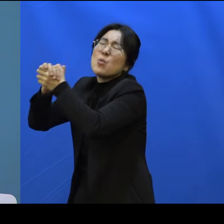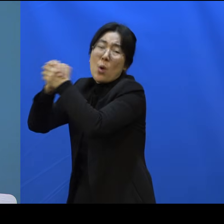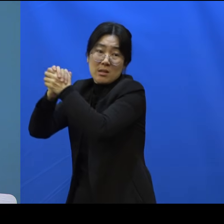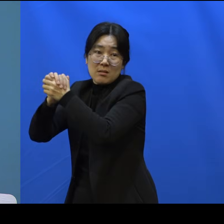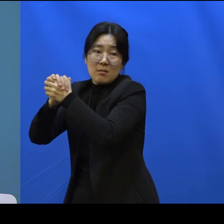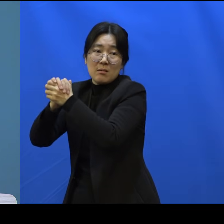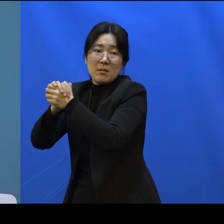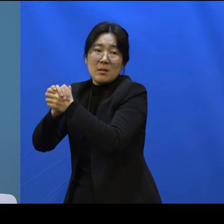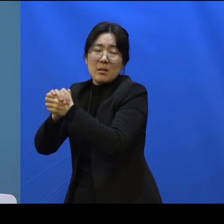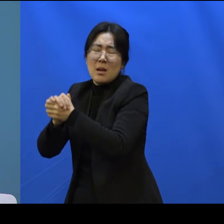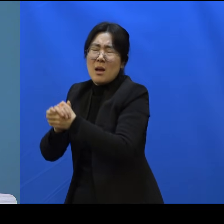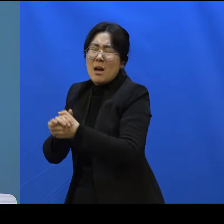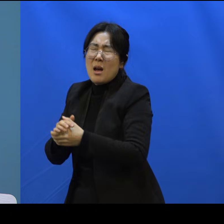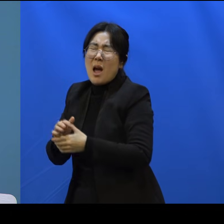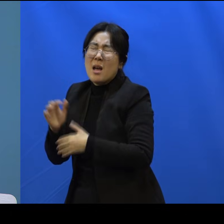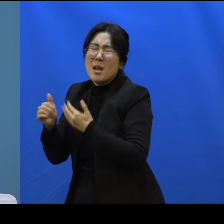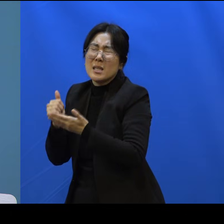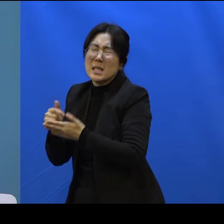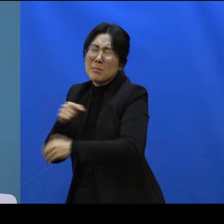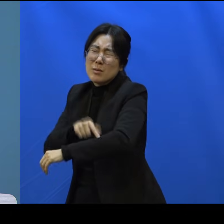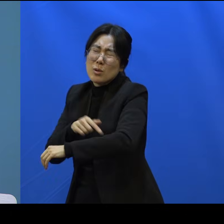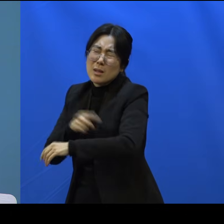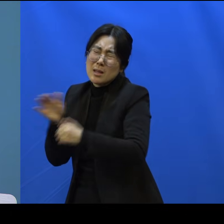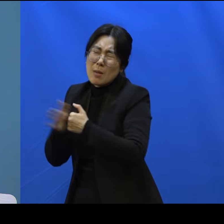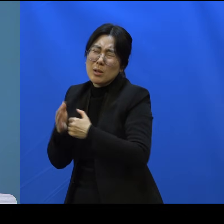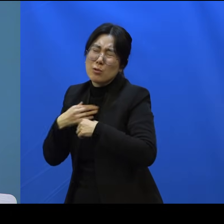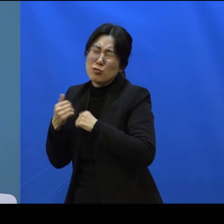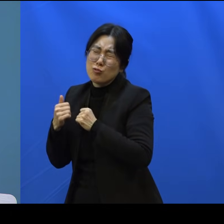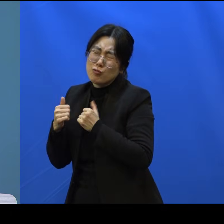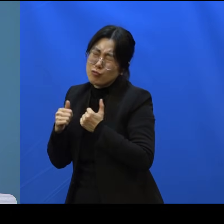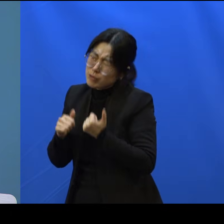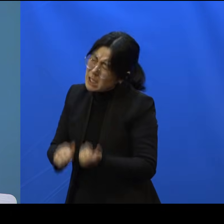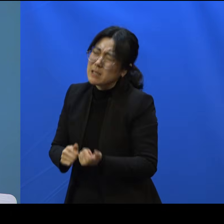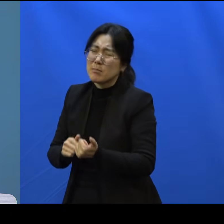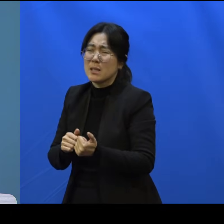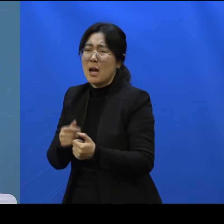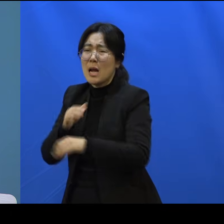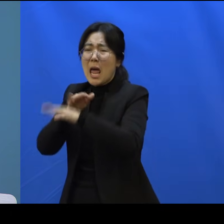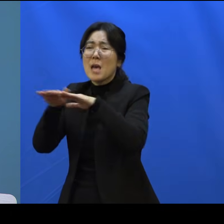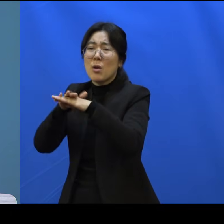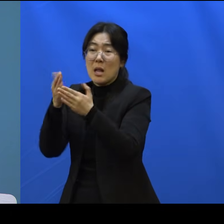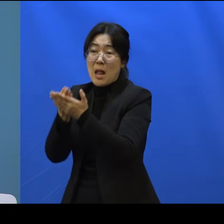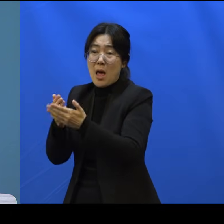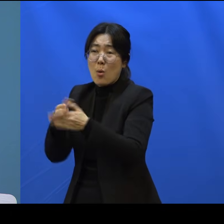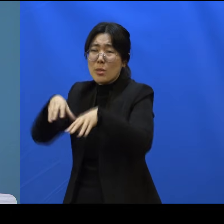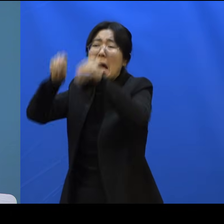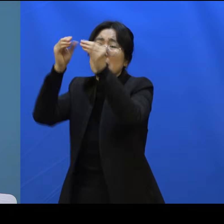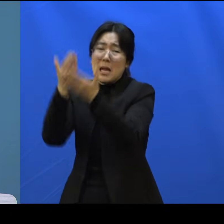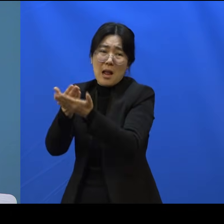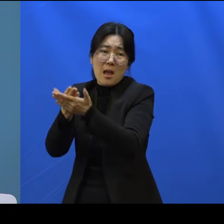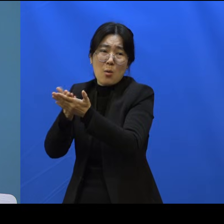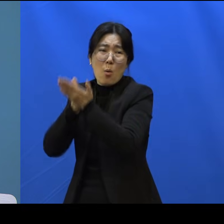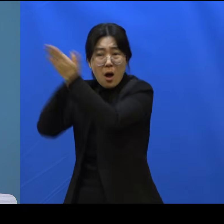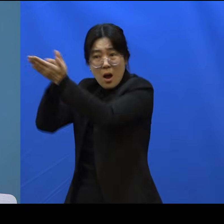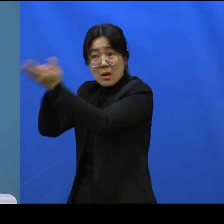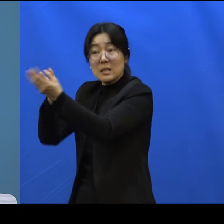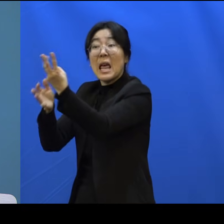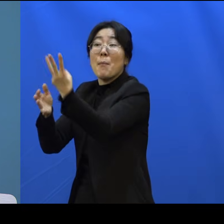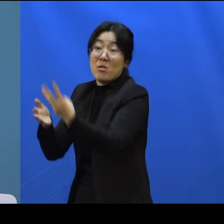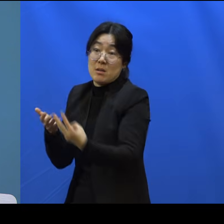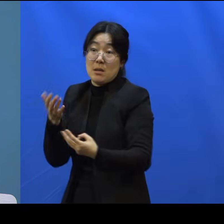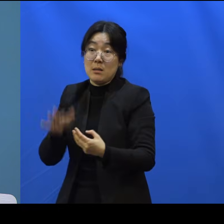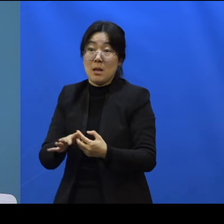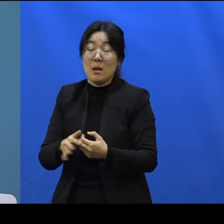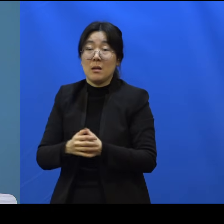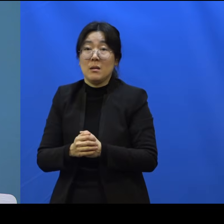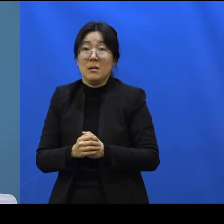그러니까 바울은 솔직해요. 나는 약하다. 이제 본문 속에서 이제 여러 곳에 그 바울의 표현은 극단적인 표현들을